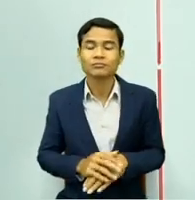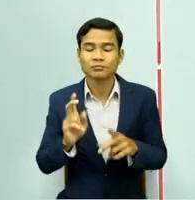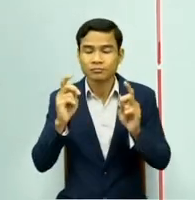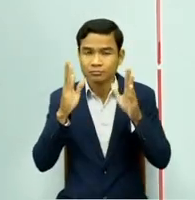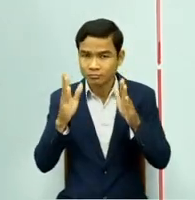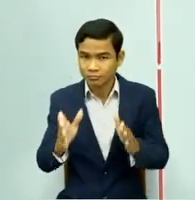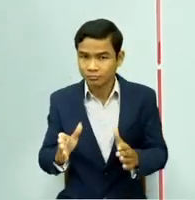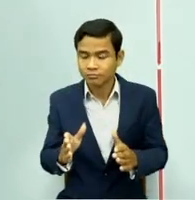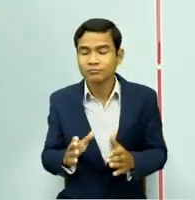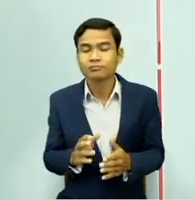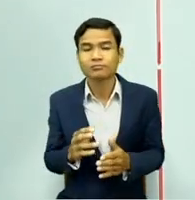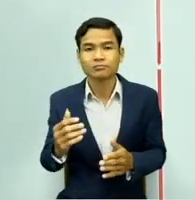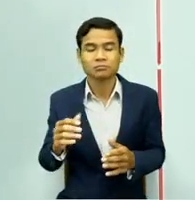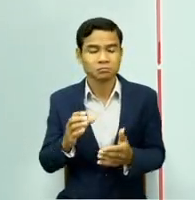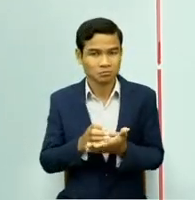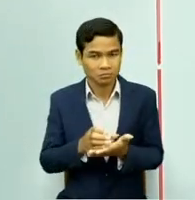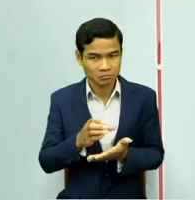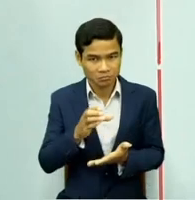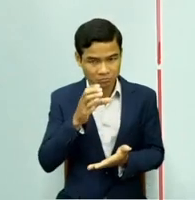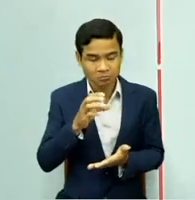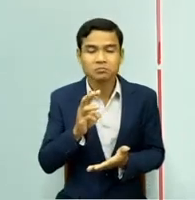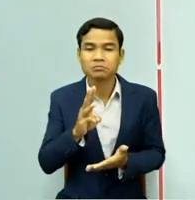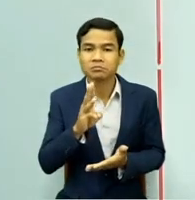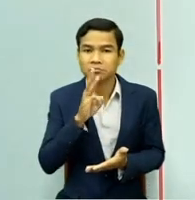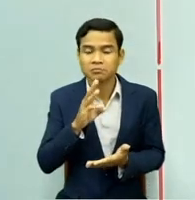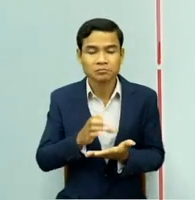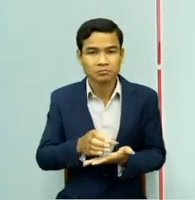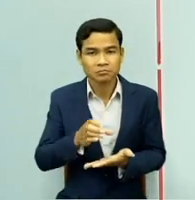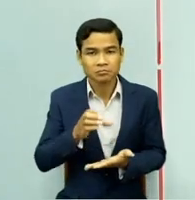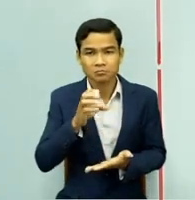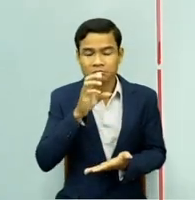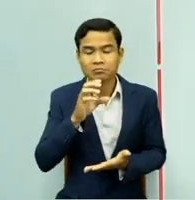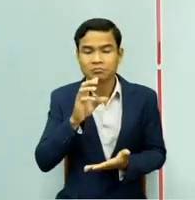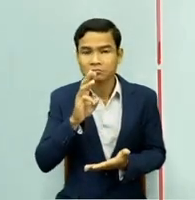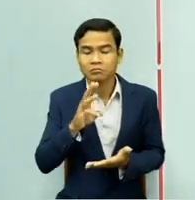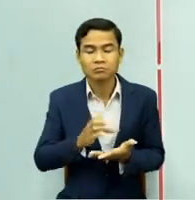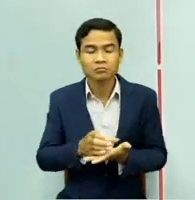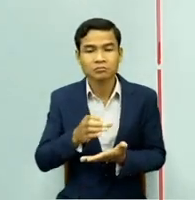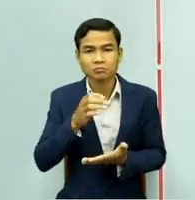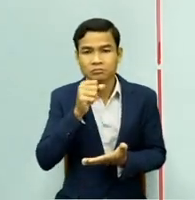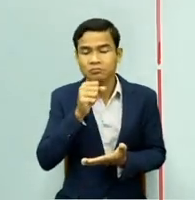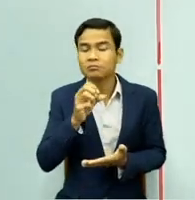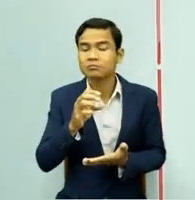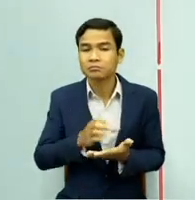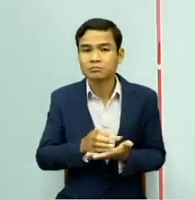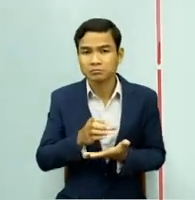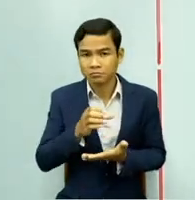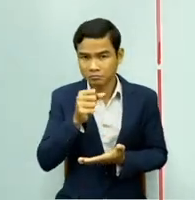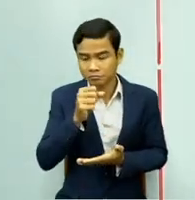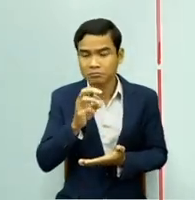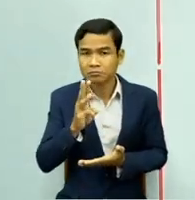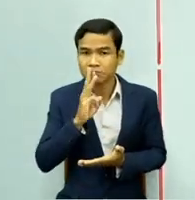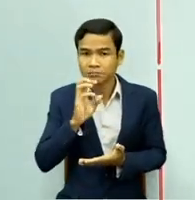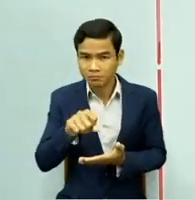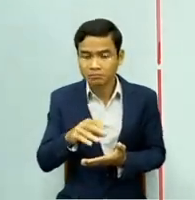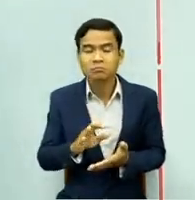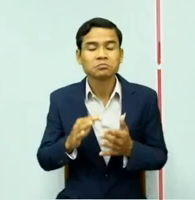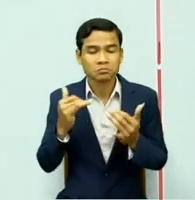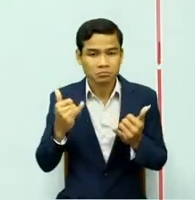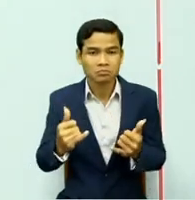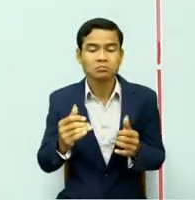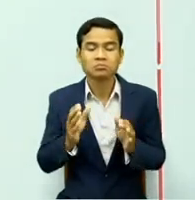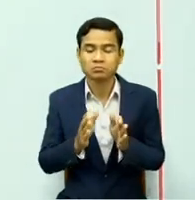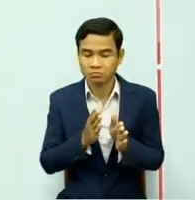យកចាដបទឹកទឹកសតតកូនណាគិតដូចអ្នកគ្រូថាអ្នកគ្រូយកដបទឹកសតចាឥឡូវអ្នកគ្រូយកវាមករៀបមុនគេ